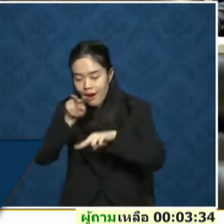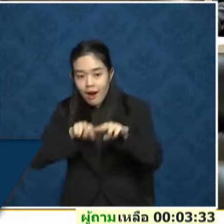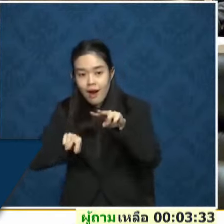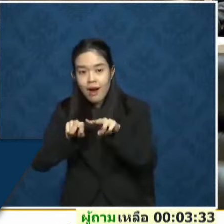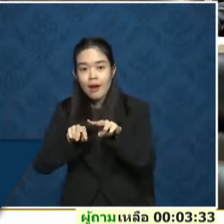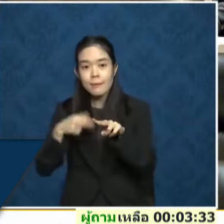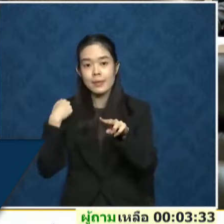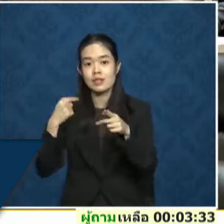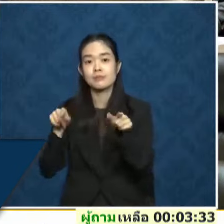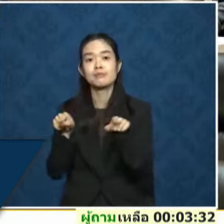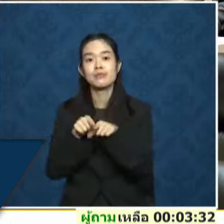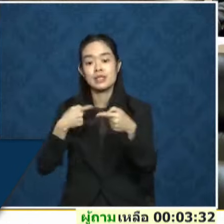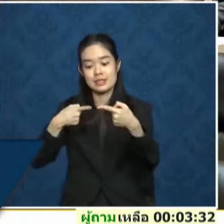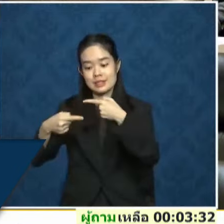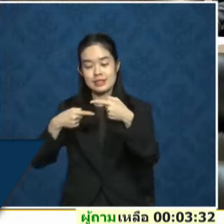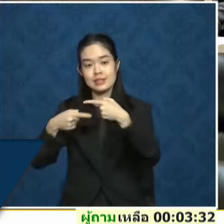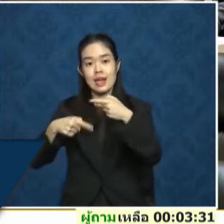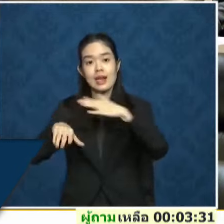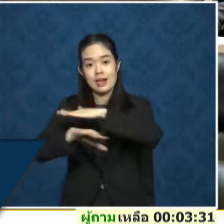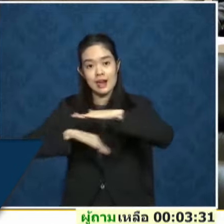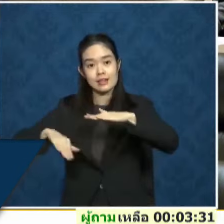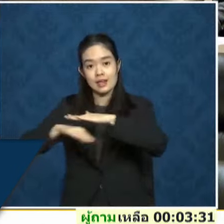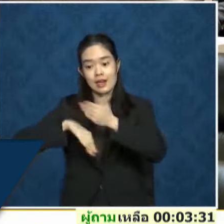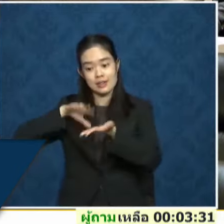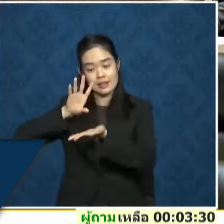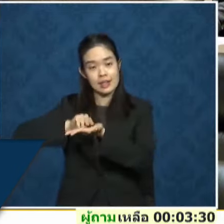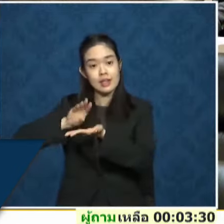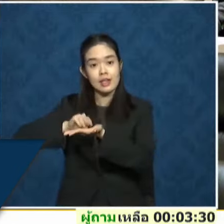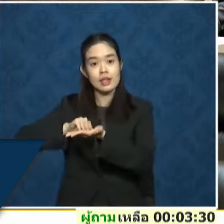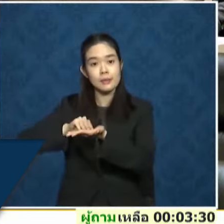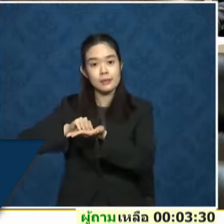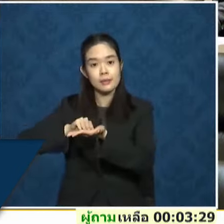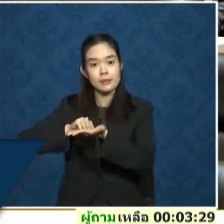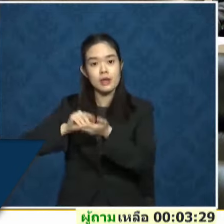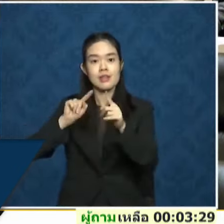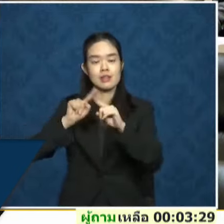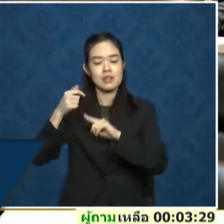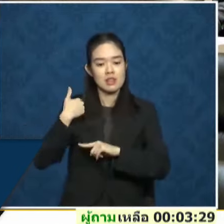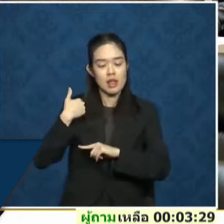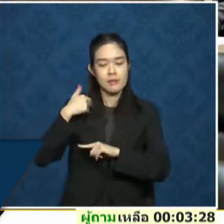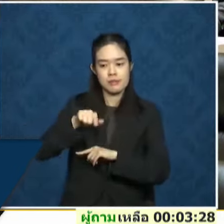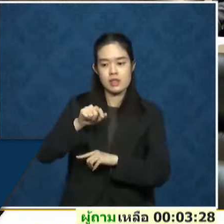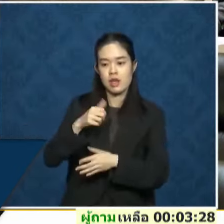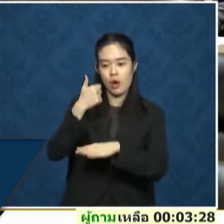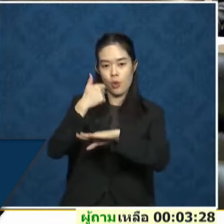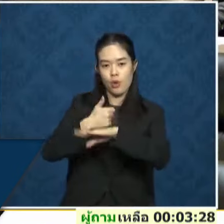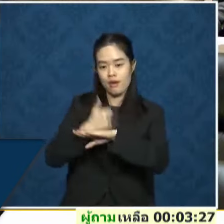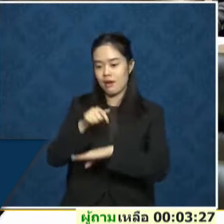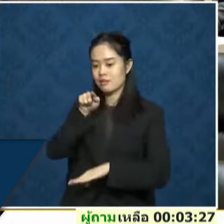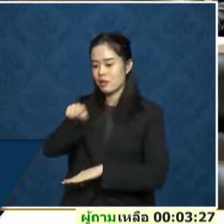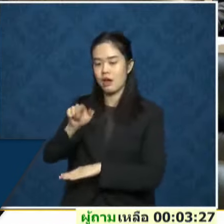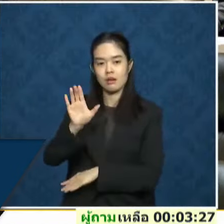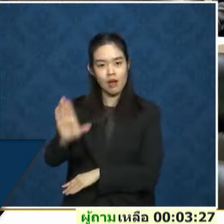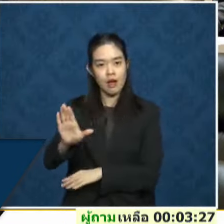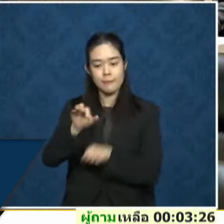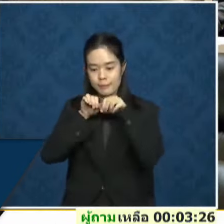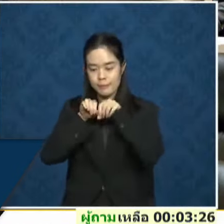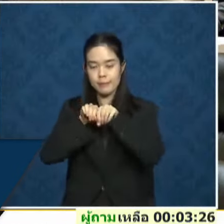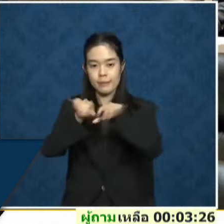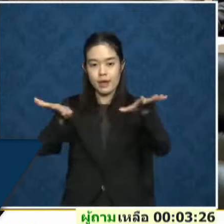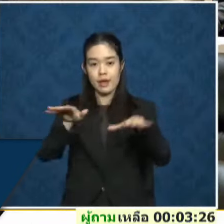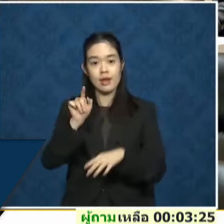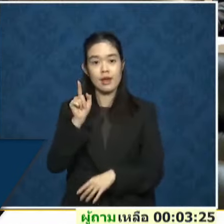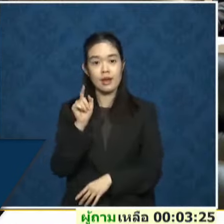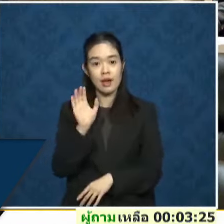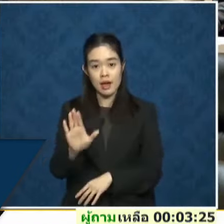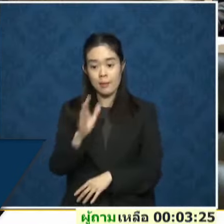างไลน์ที่ชัดเจนแต่ต่อมาก็โดนครูและผู้บริหารบางคนสั่งให้เงียบอีกไม่ให้เอาเรื่องแต่สุดท้ายเรื่องมัน